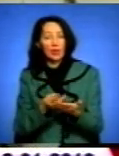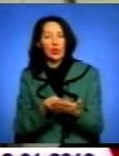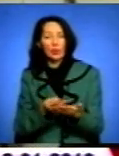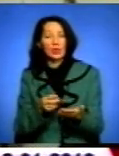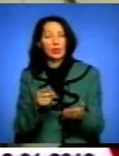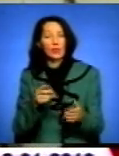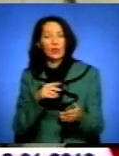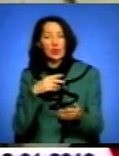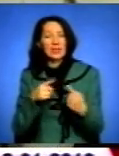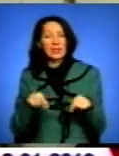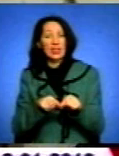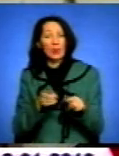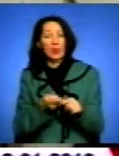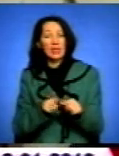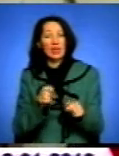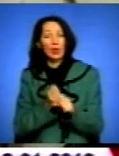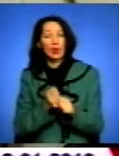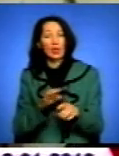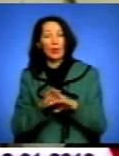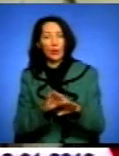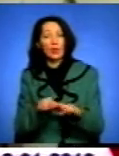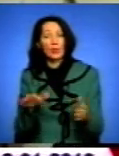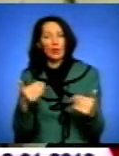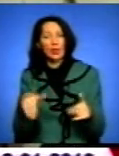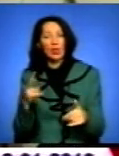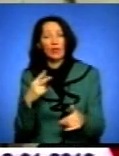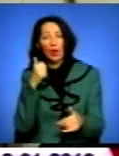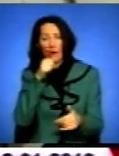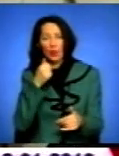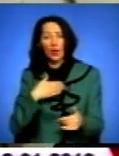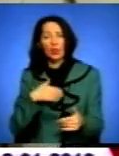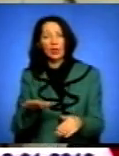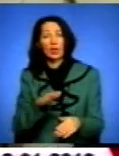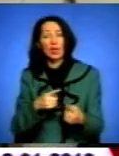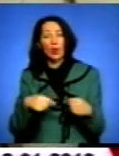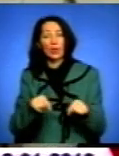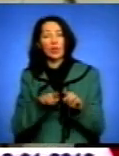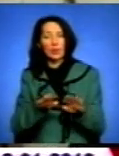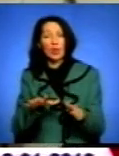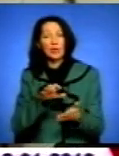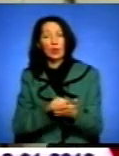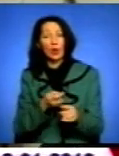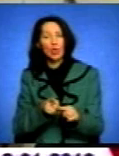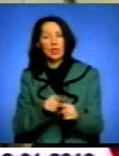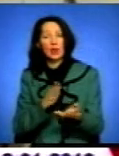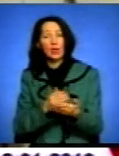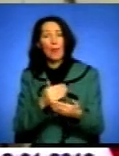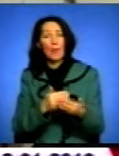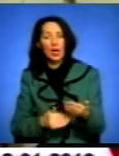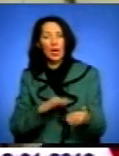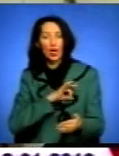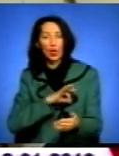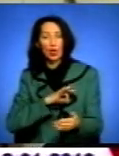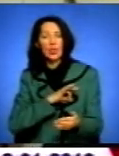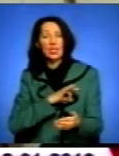вже не перший рік, вже два роки особисто наші територіальні органи на місцях займаються цим. І є відповідний перелік юридичних